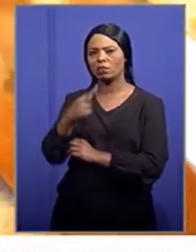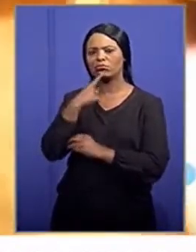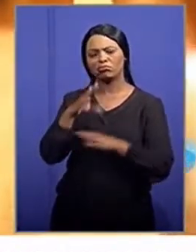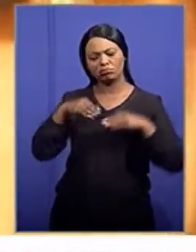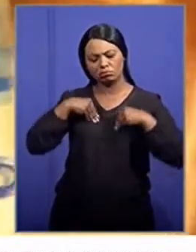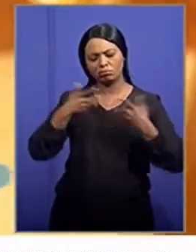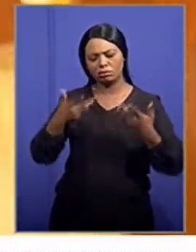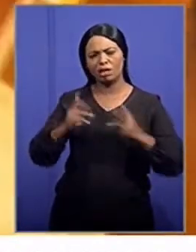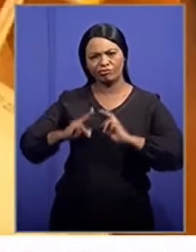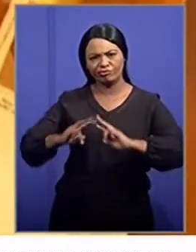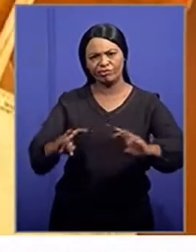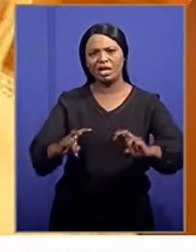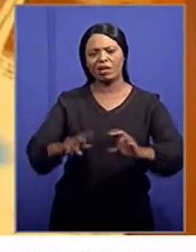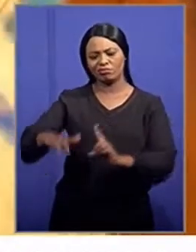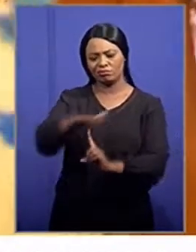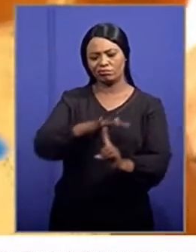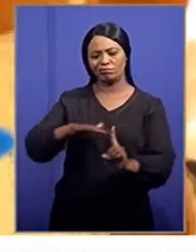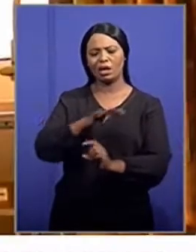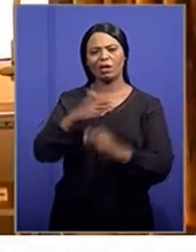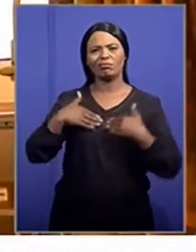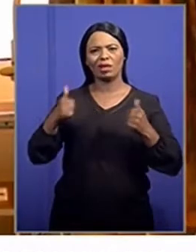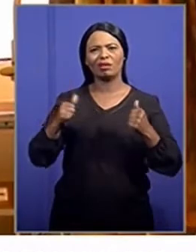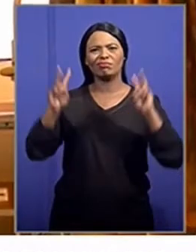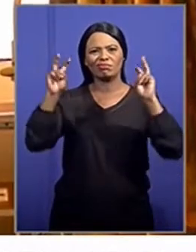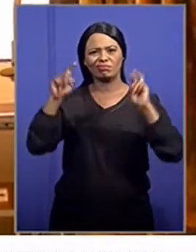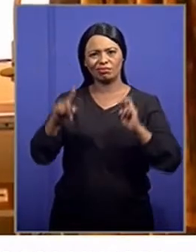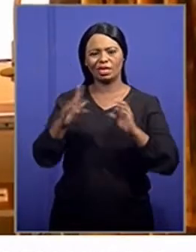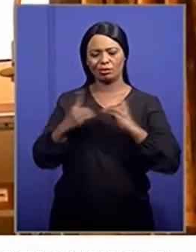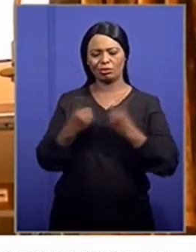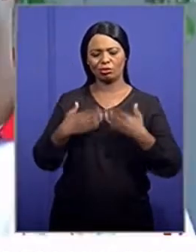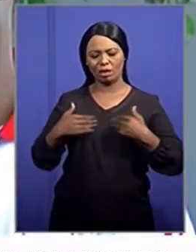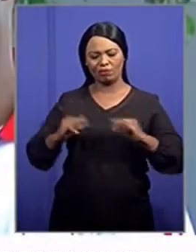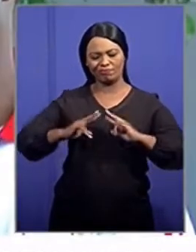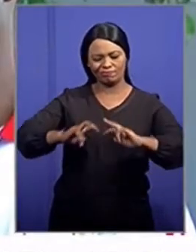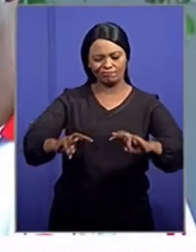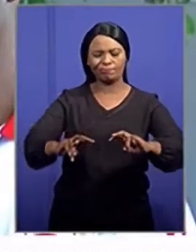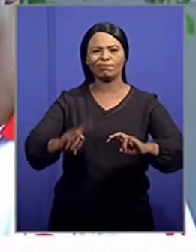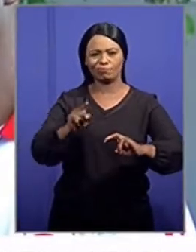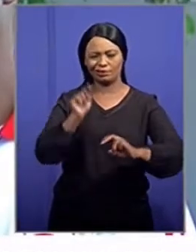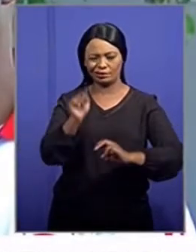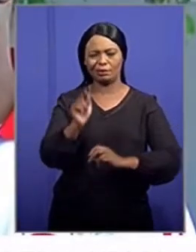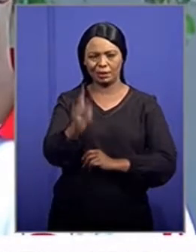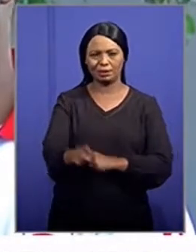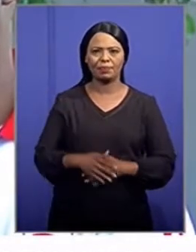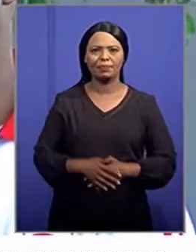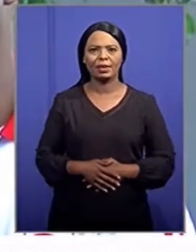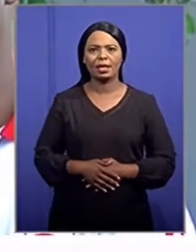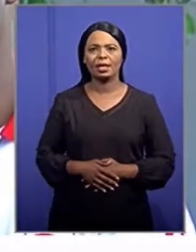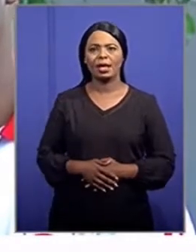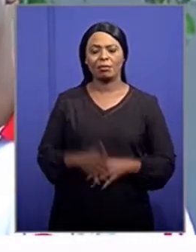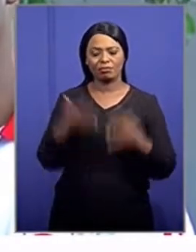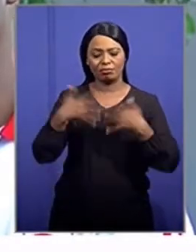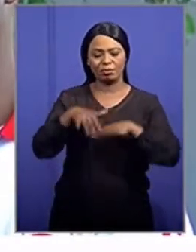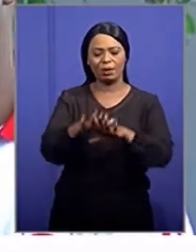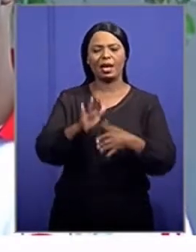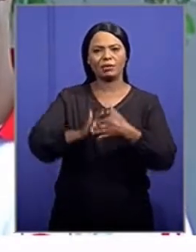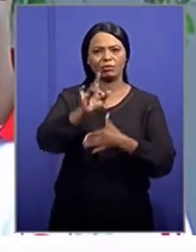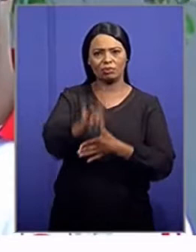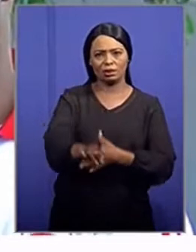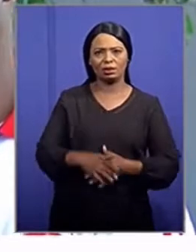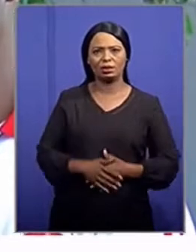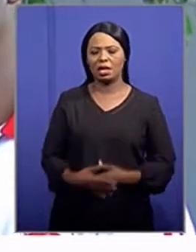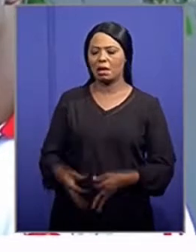nyakiša bomenetša ka kgorong ya maphelo. Implementation must be visible. Implementation cannot only be on the